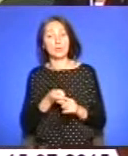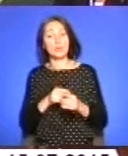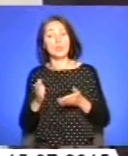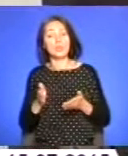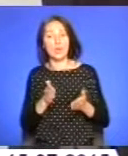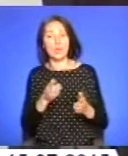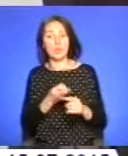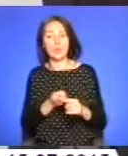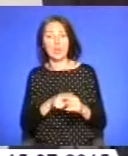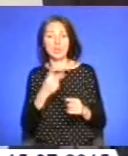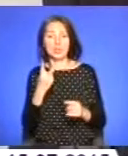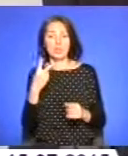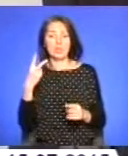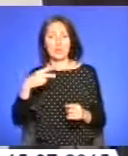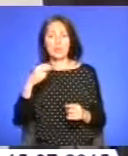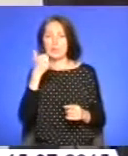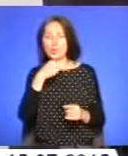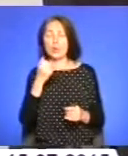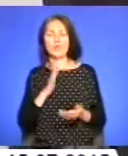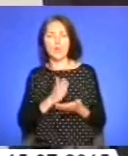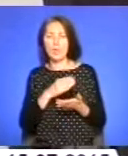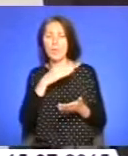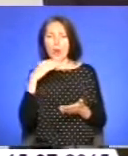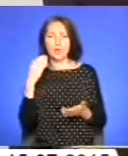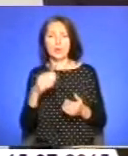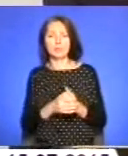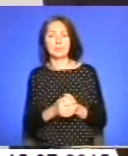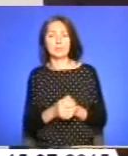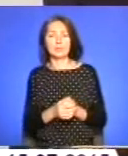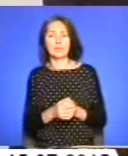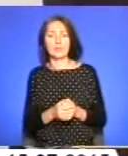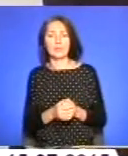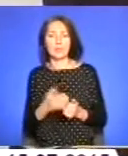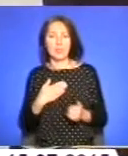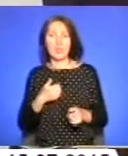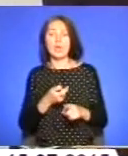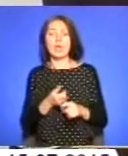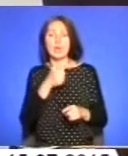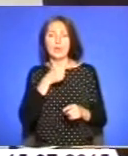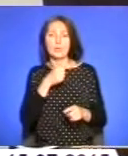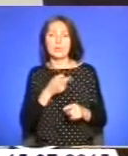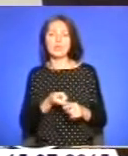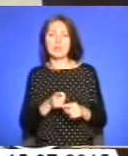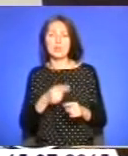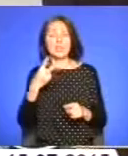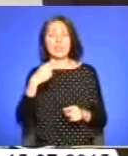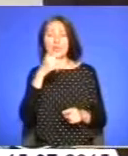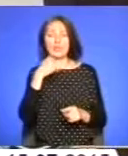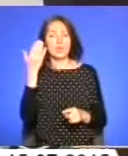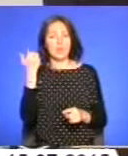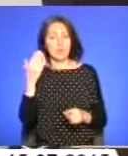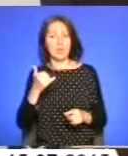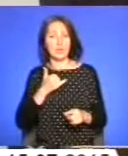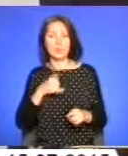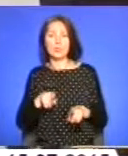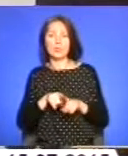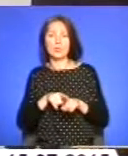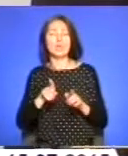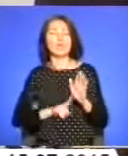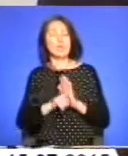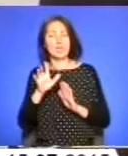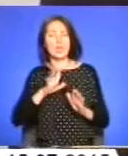чимало. Литва тоже испытала это 20 лет назад. У нас тоже сначала были очень низкие цены, потом